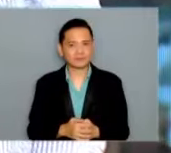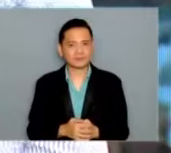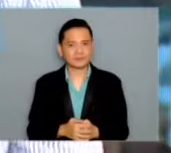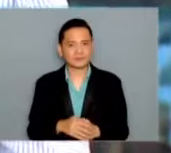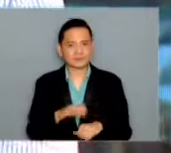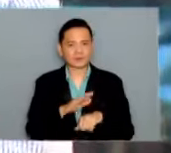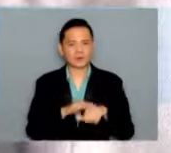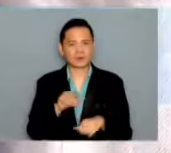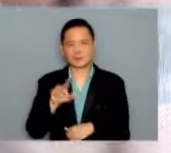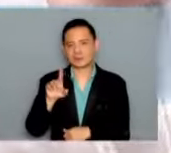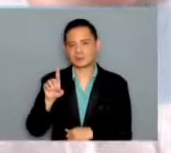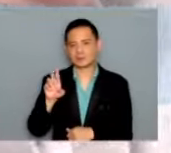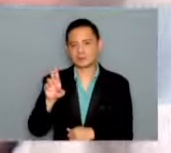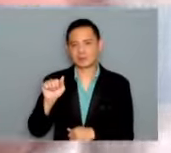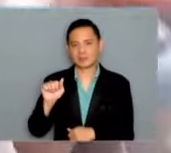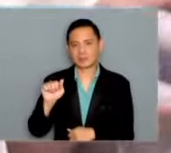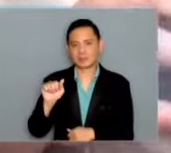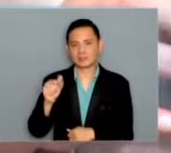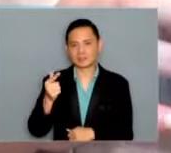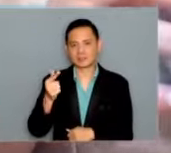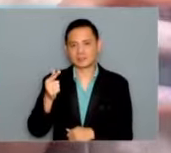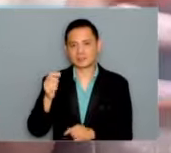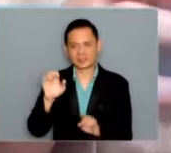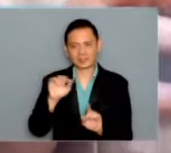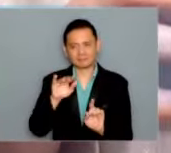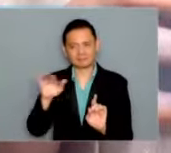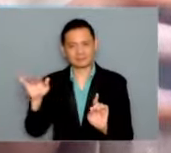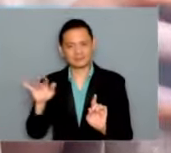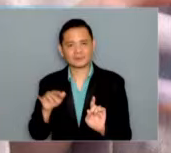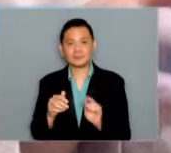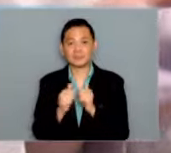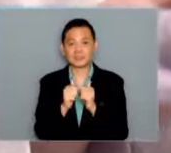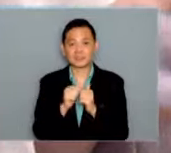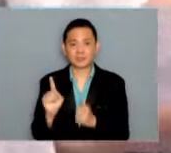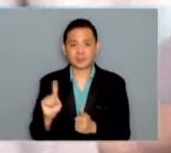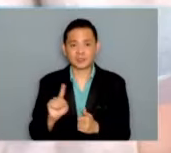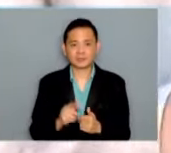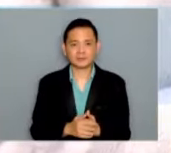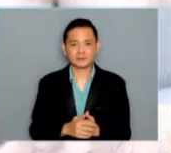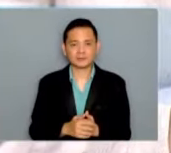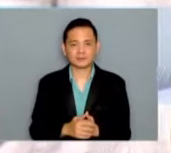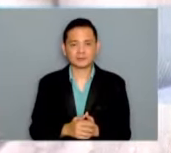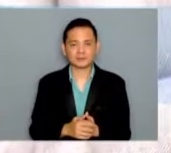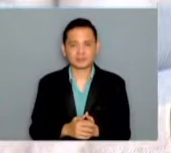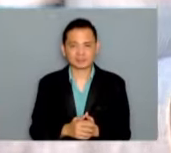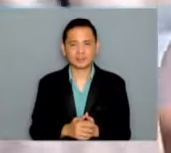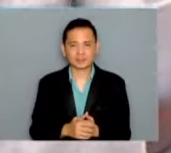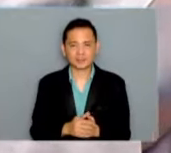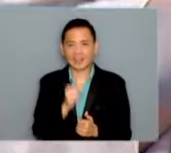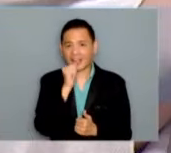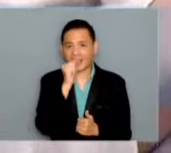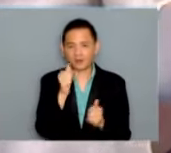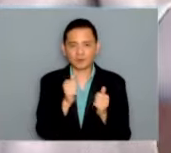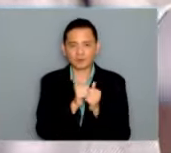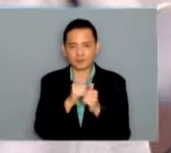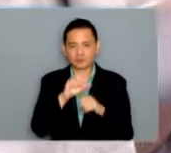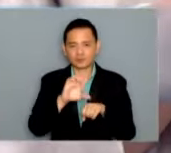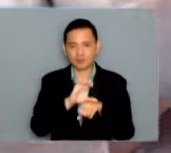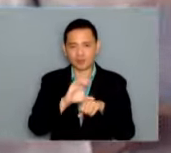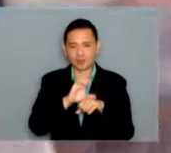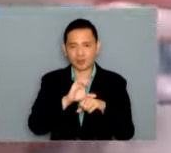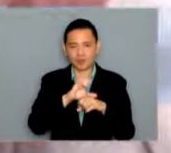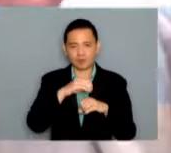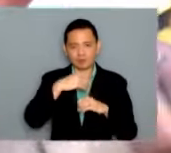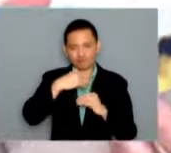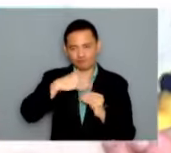Dragé! Dragé! So, it just means na, ano siya, chocolate-covered nuts. Okay. So, caramel, yan yung hawak mo,